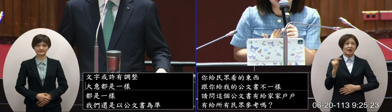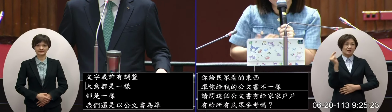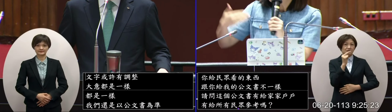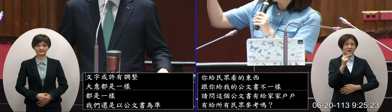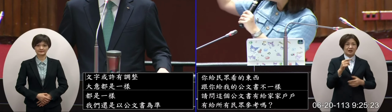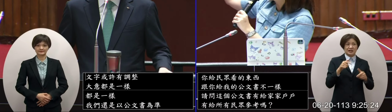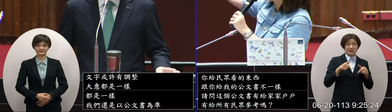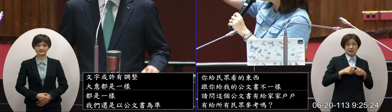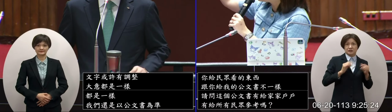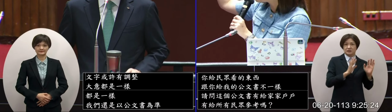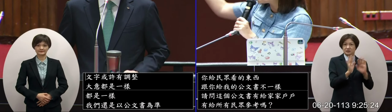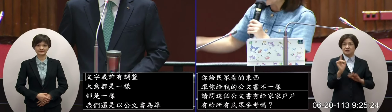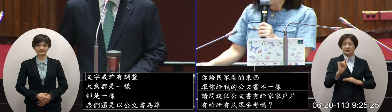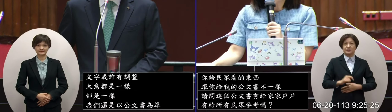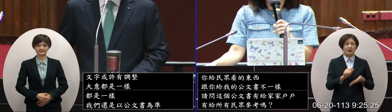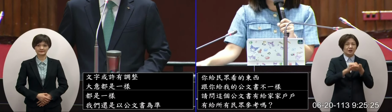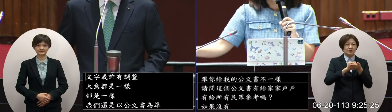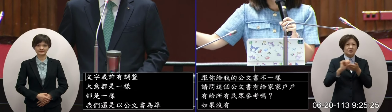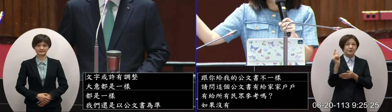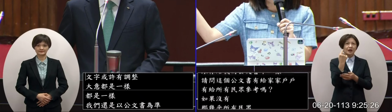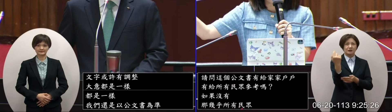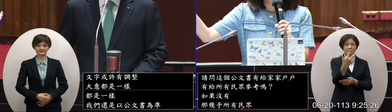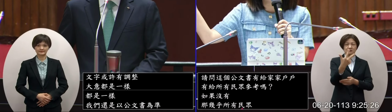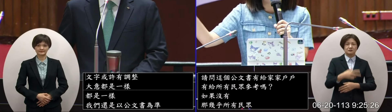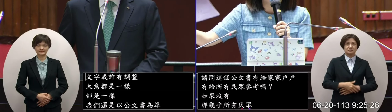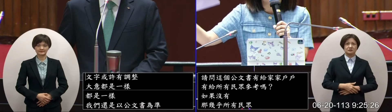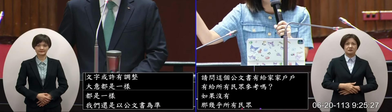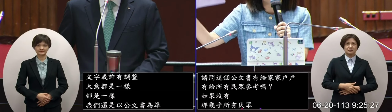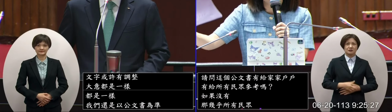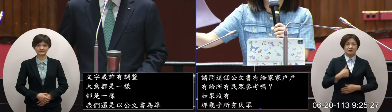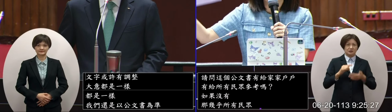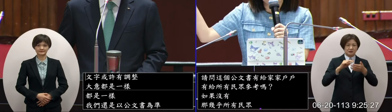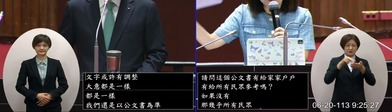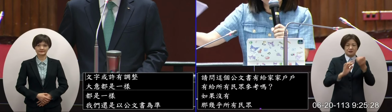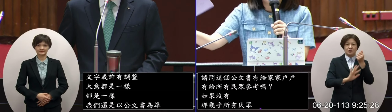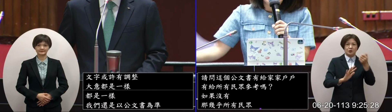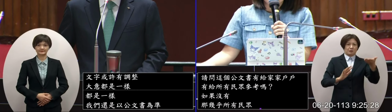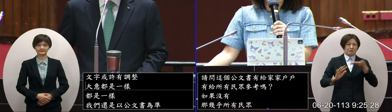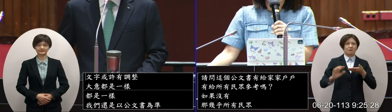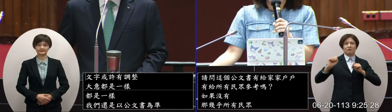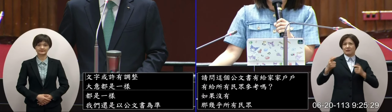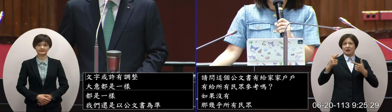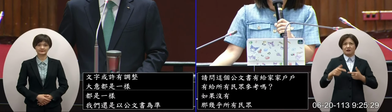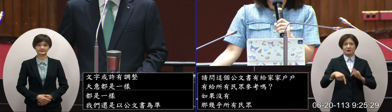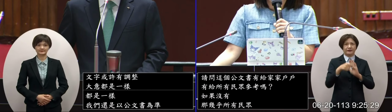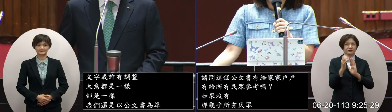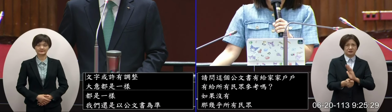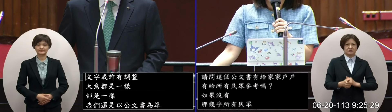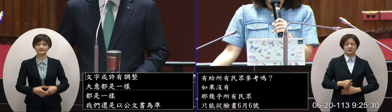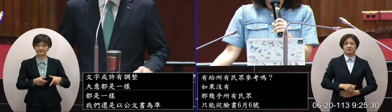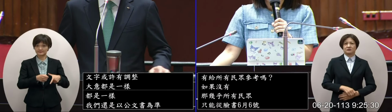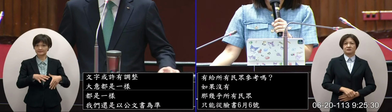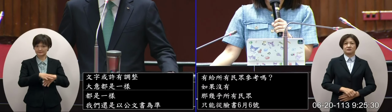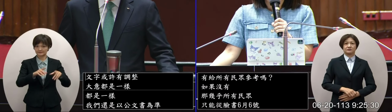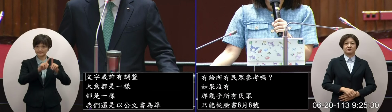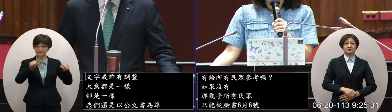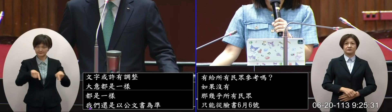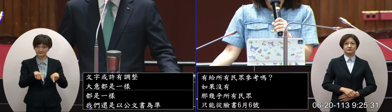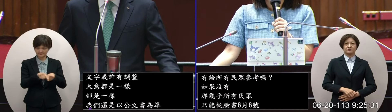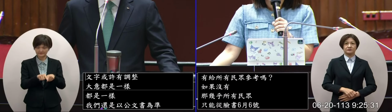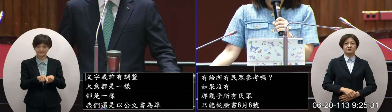心情，然后写的7大原因，跟我们所收到的公文书不一样啊，院长。 公文书是对